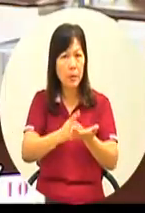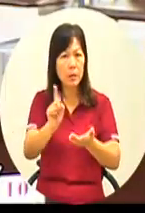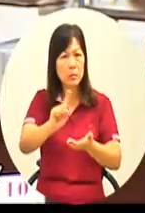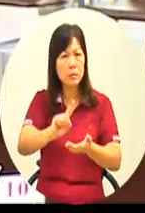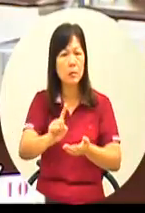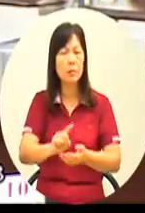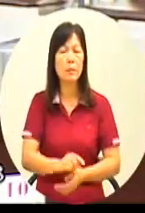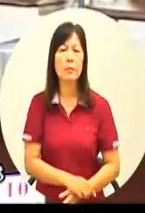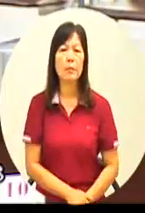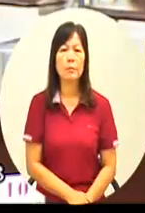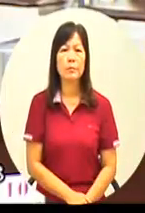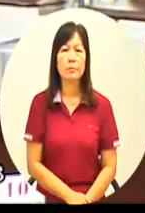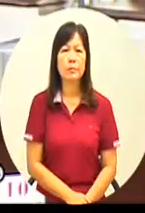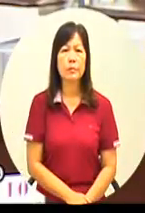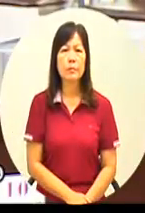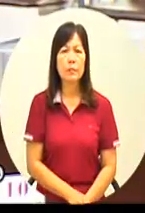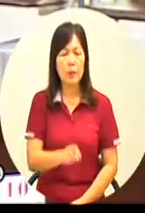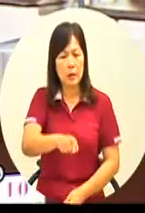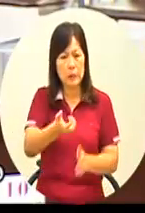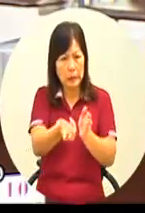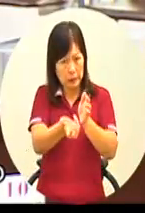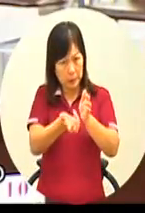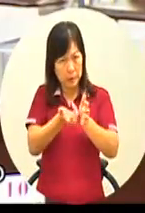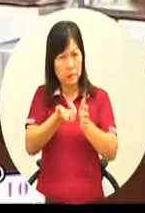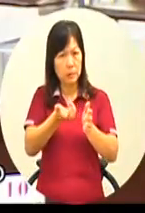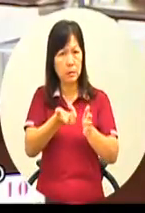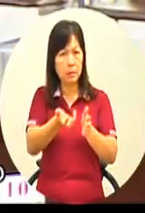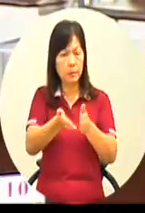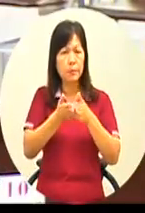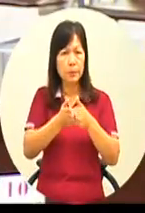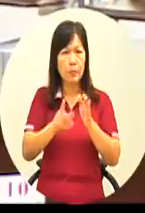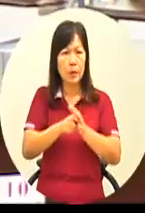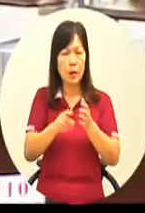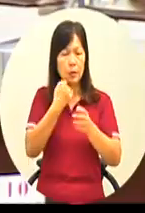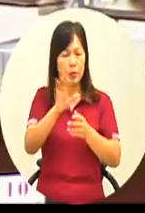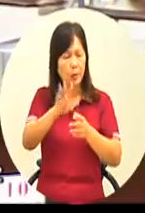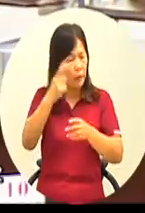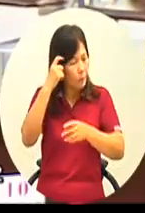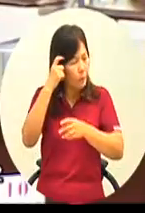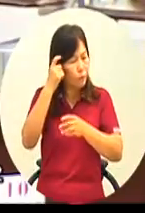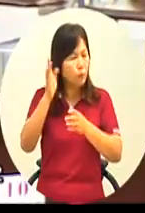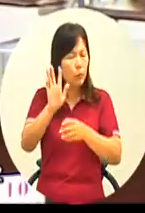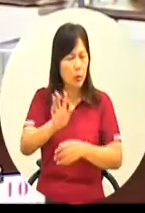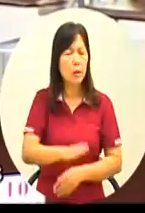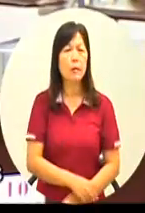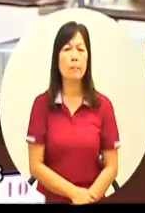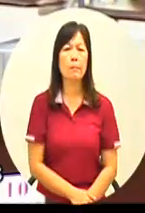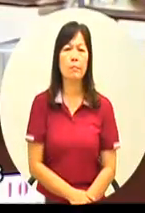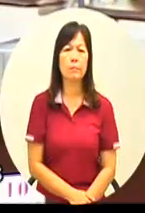分区？应该我这属性拢有一个哈副案了嘛，哈，啊，等一下去回答。